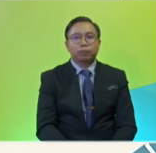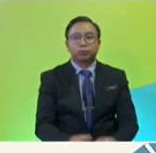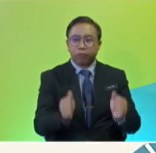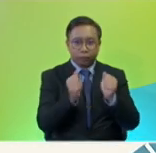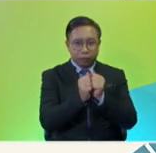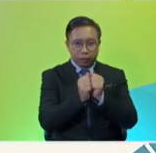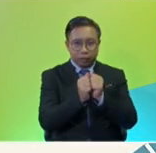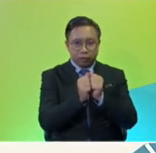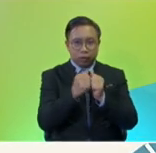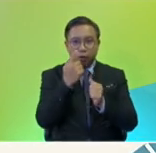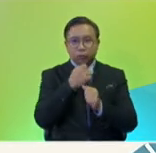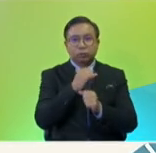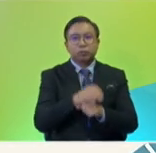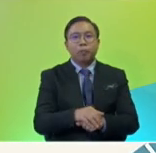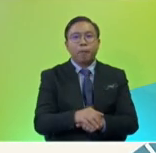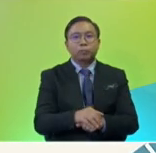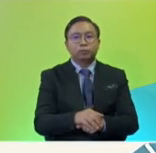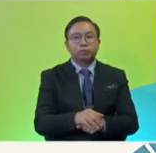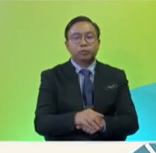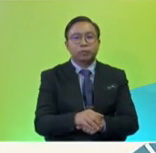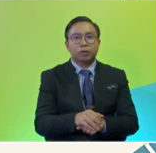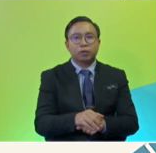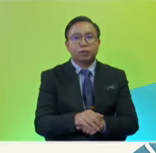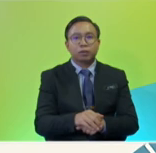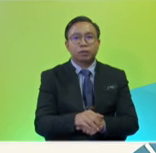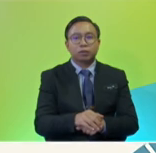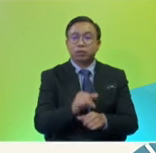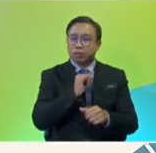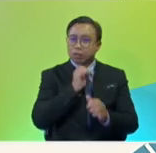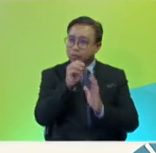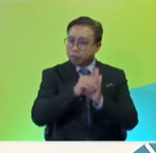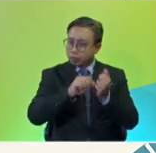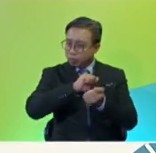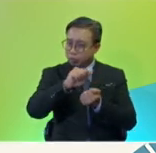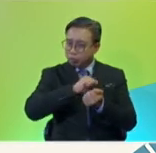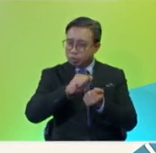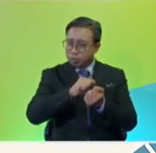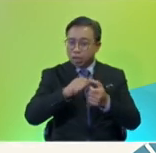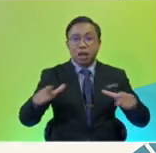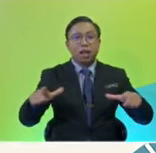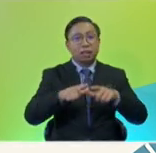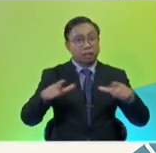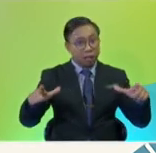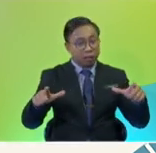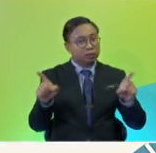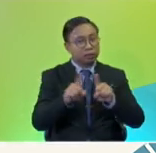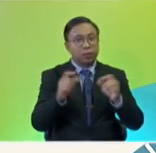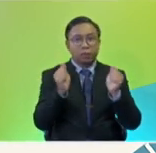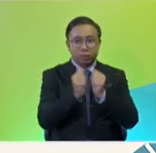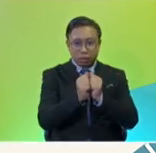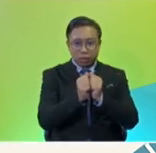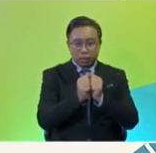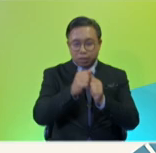Dengan ibu. Dengan ibu. Saya mencuci lantai bersama dengan